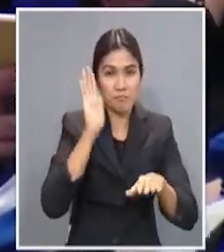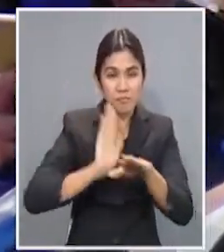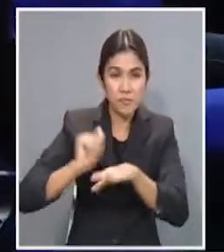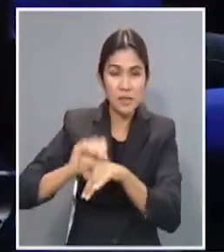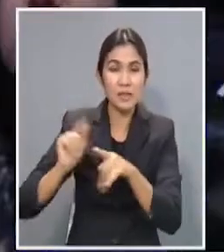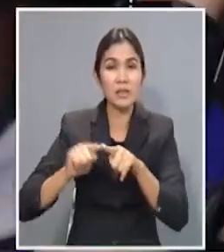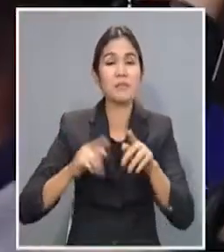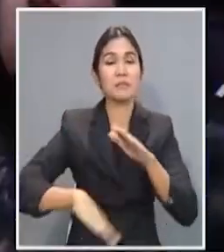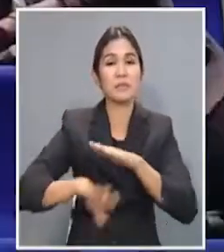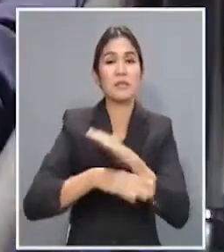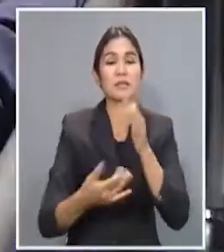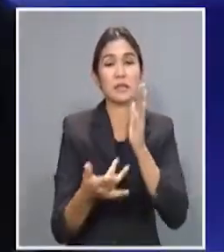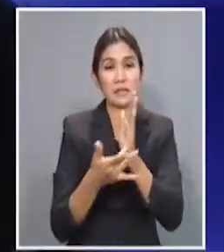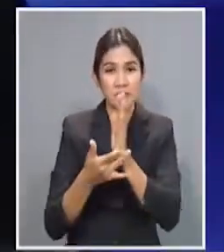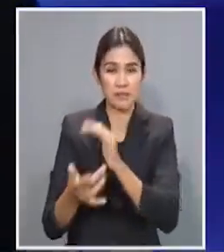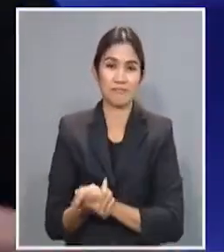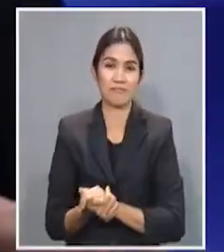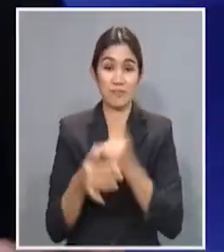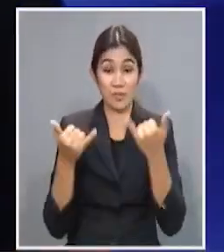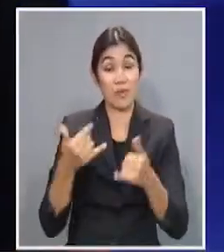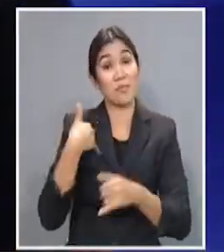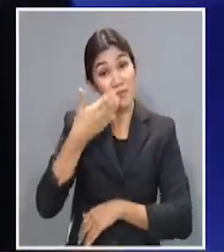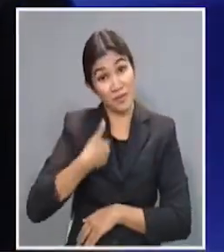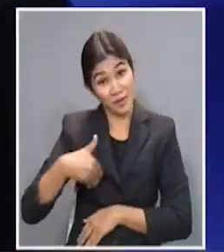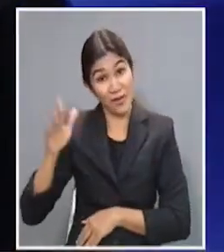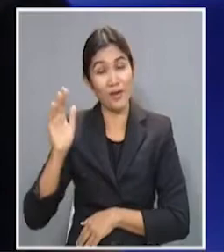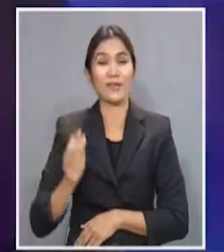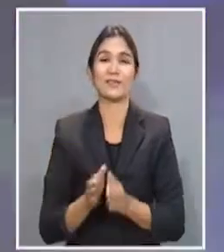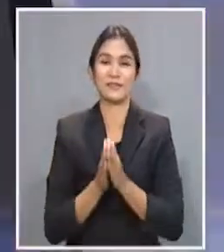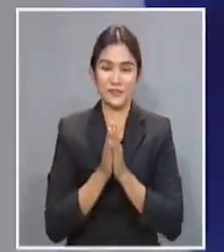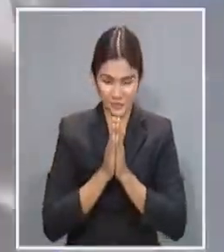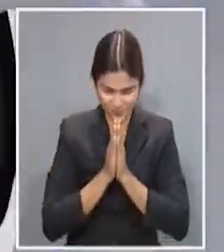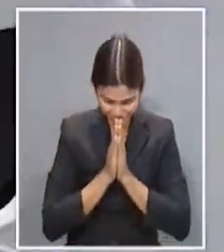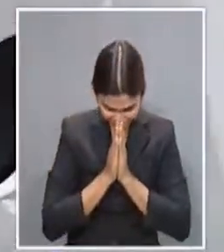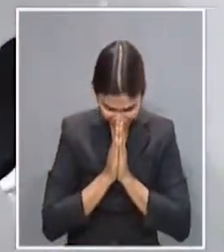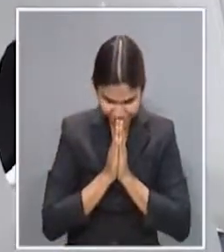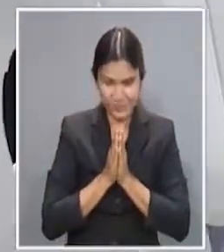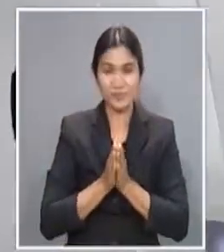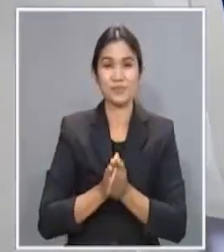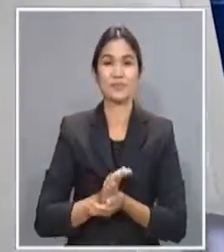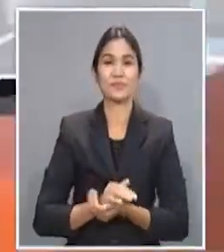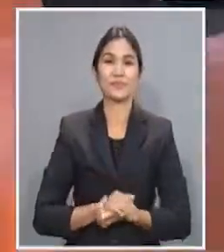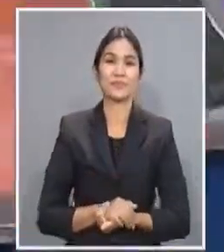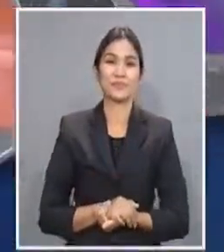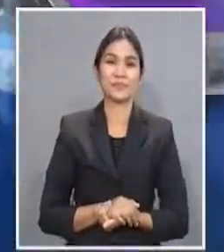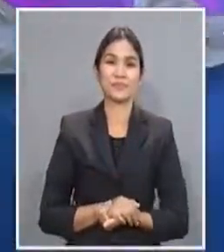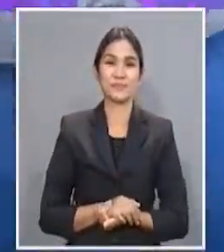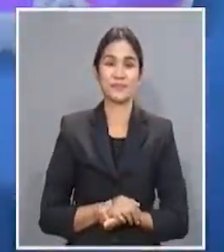สิทธิภาพนะคะสำหรับวันนี้ลาไปก่อนสวัสดีค่ะ